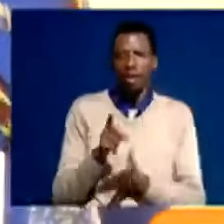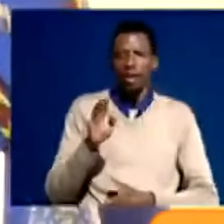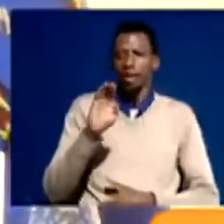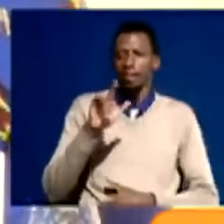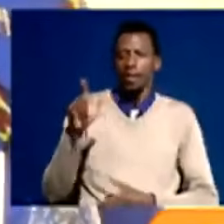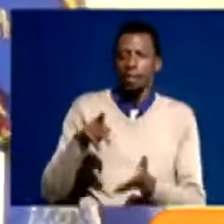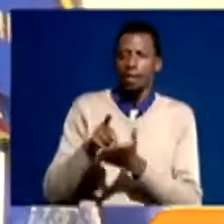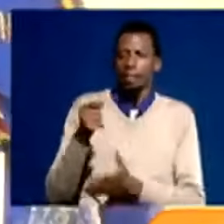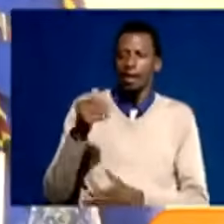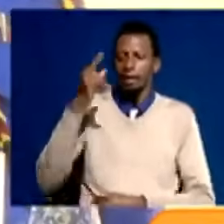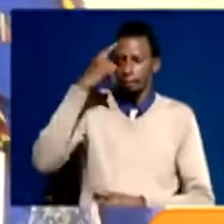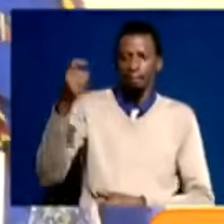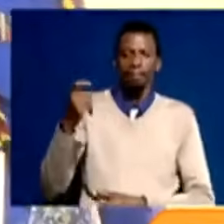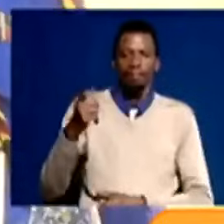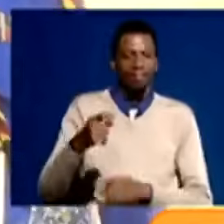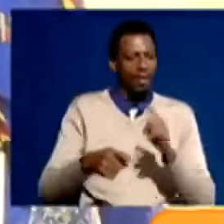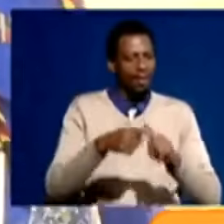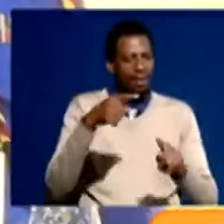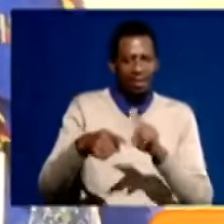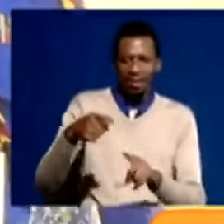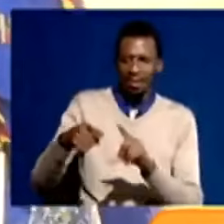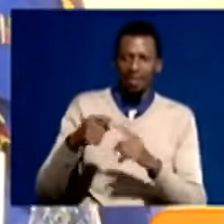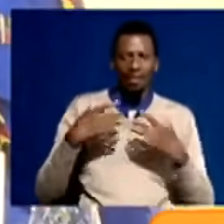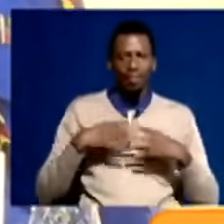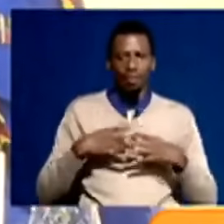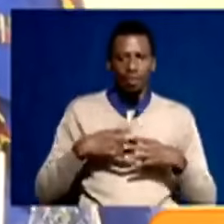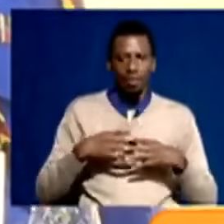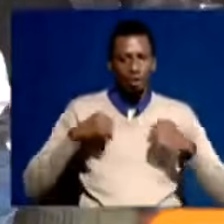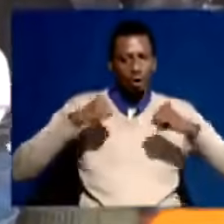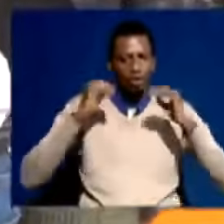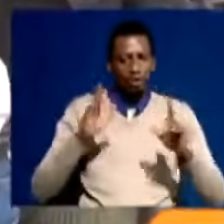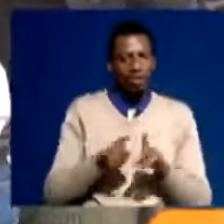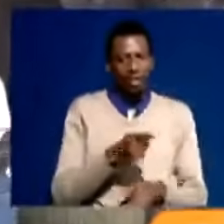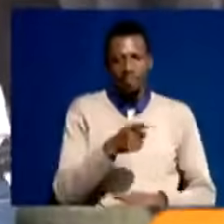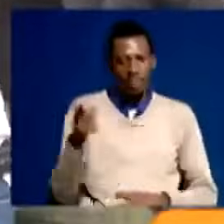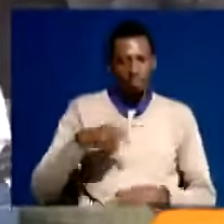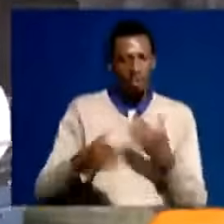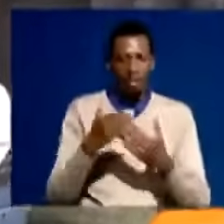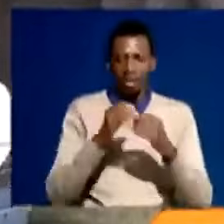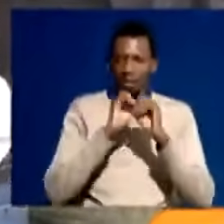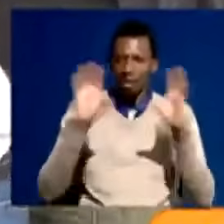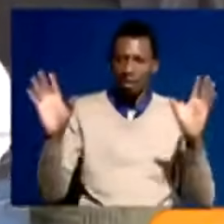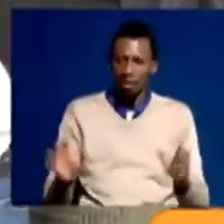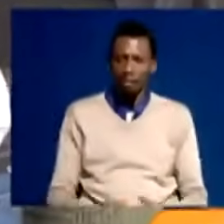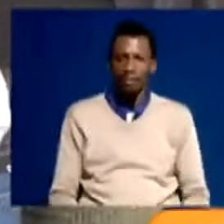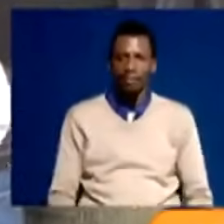watu. As we have no business with those kind of officers. Miriam Nyambura, Runinga ya Citizen.